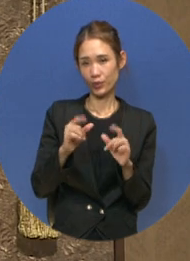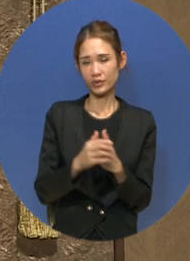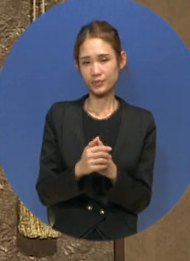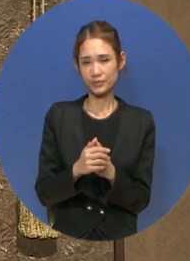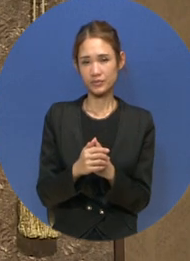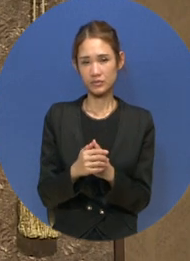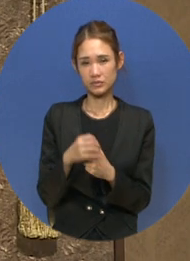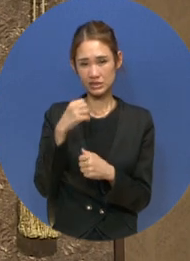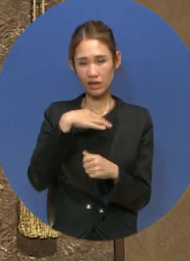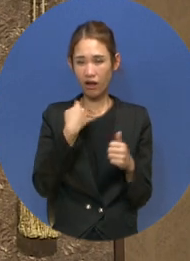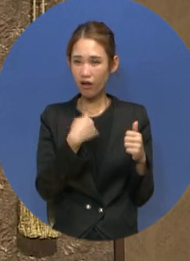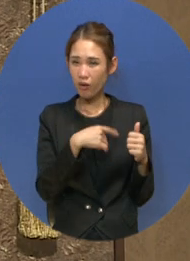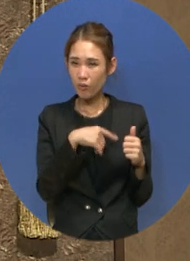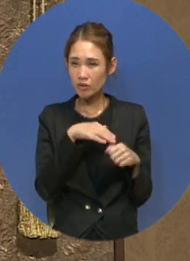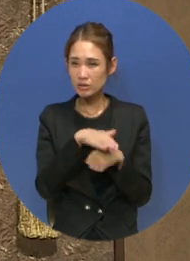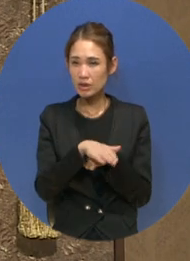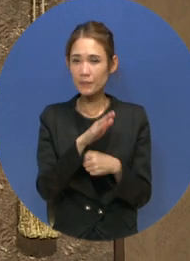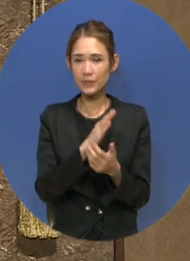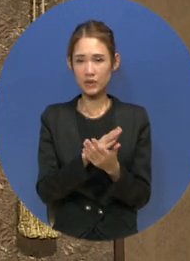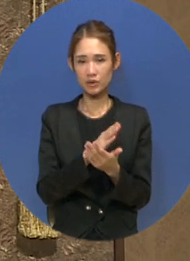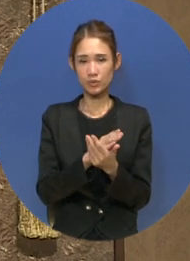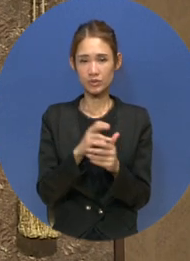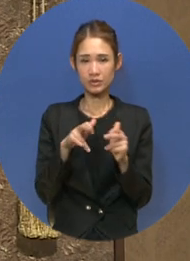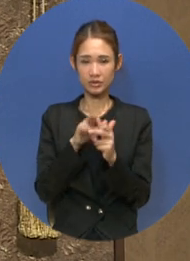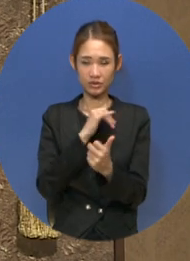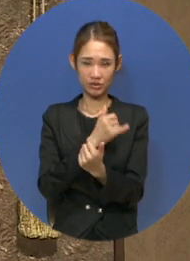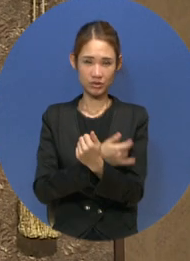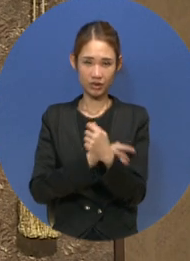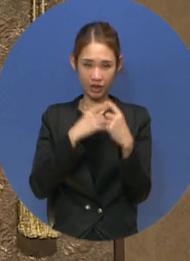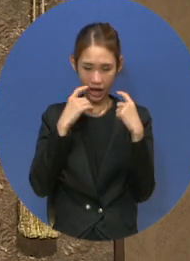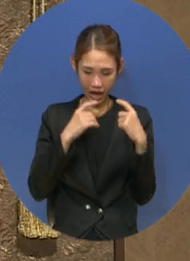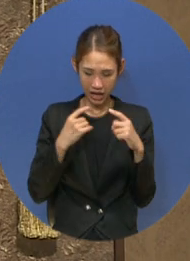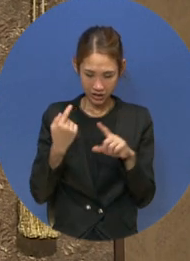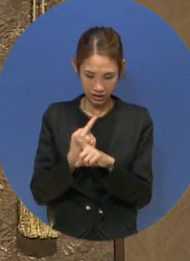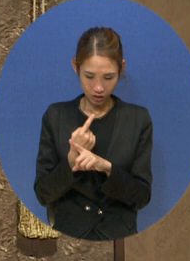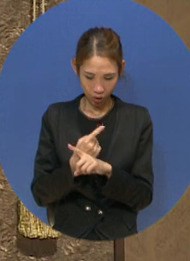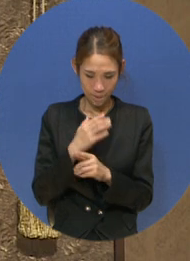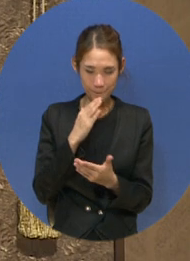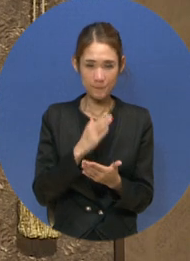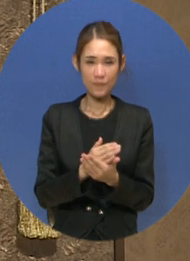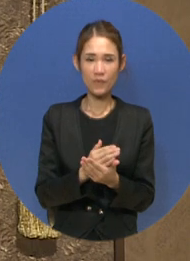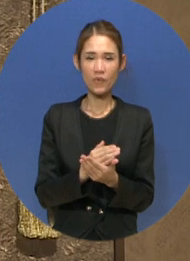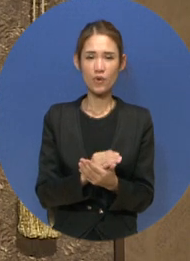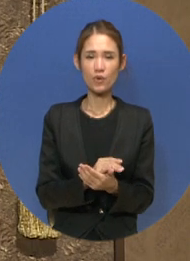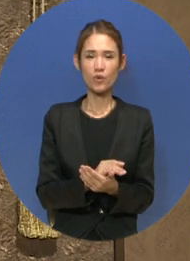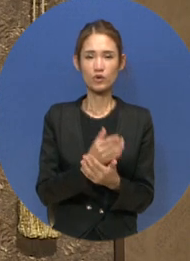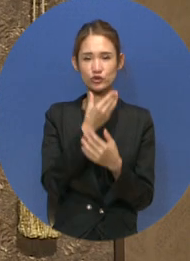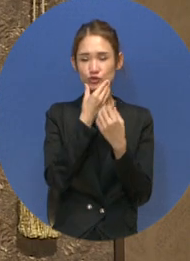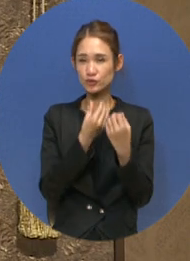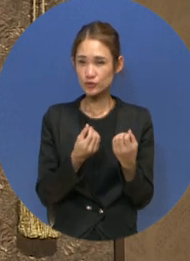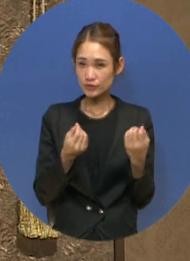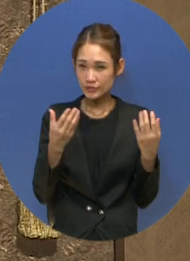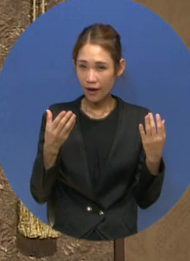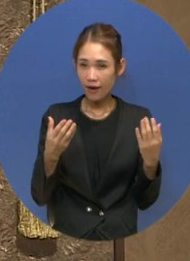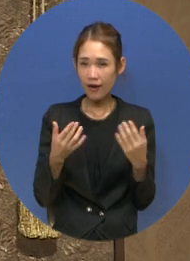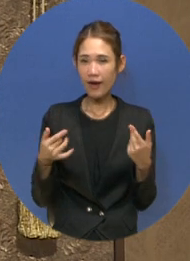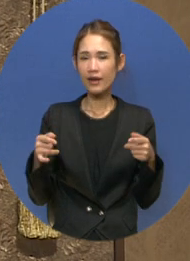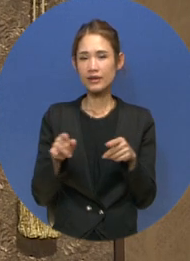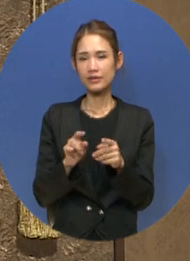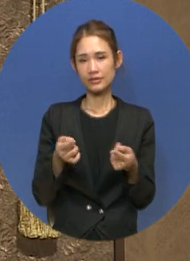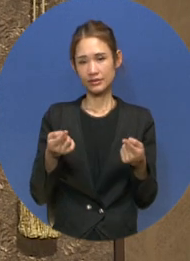우리가 교육하는 형태로 장애인 인권 개선을 하자가 아니라 하나의 그 축제로서 모든 지역 주민들이